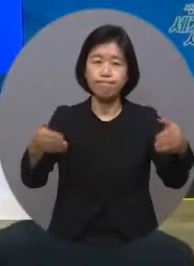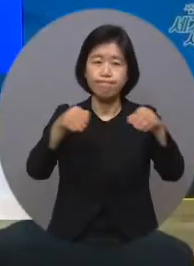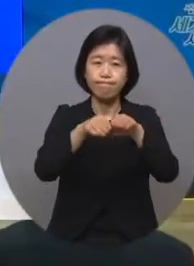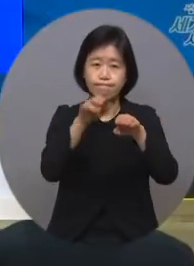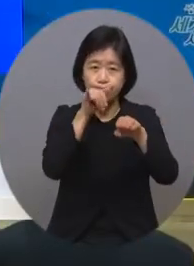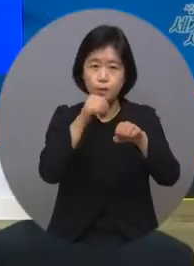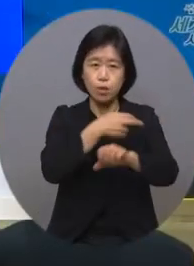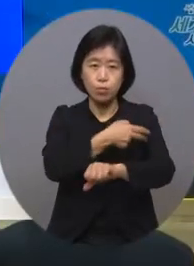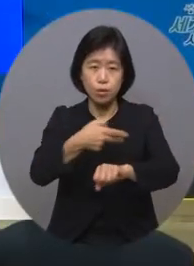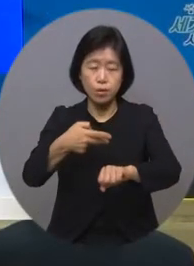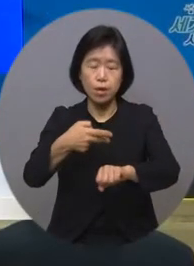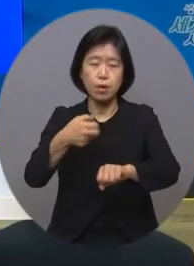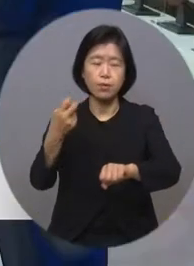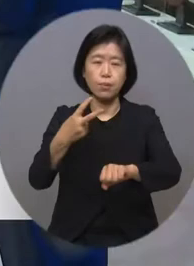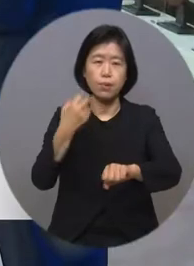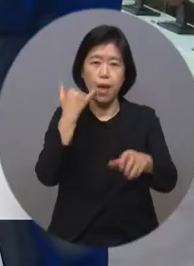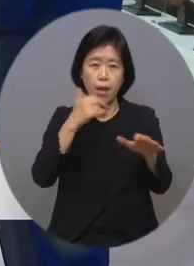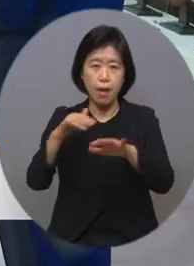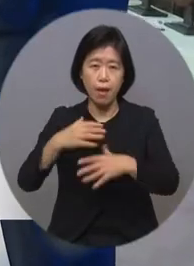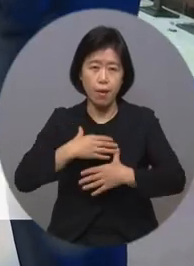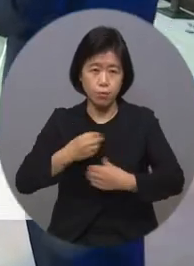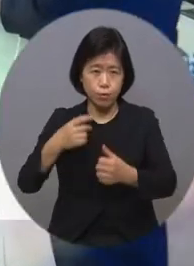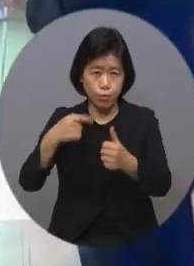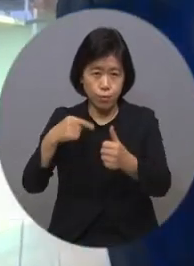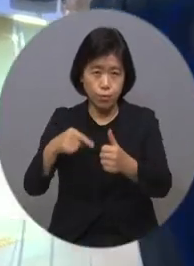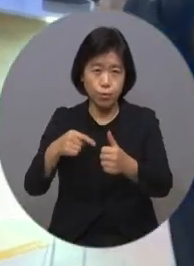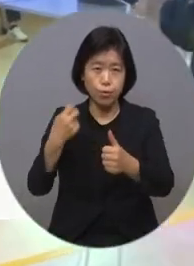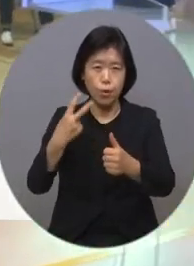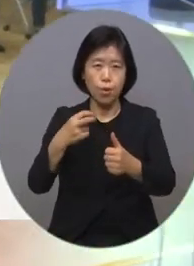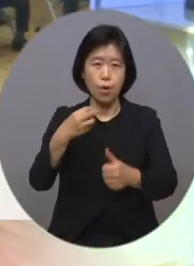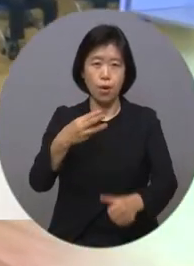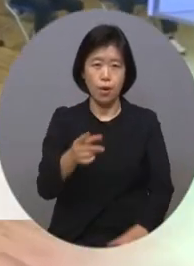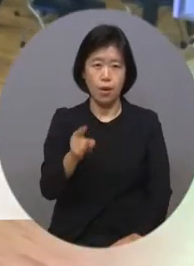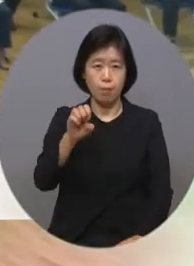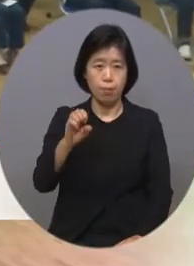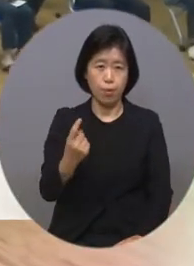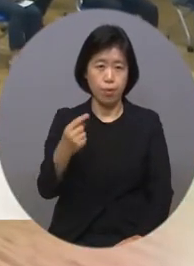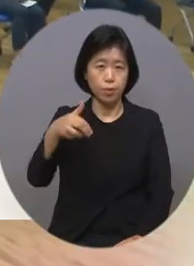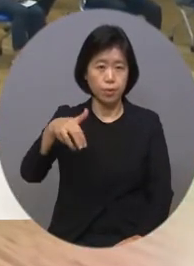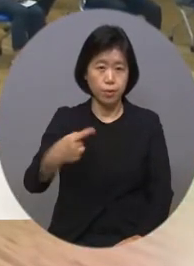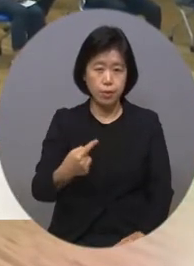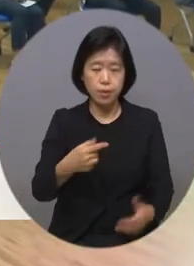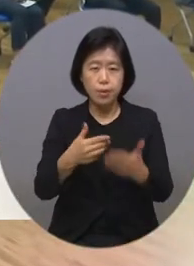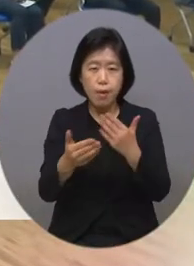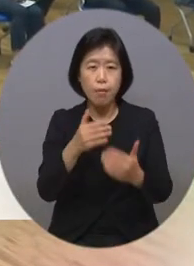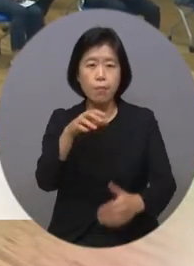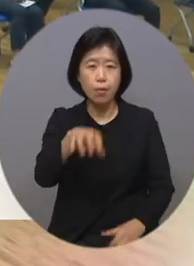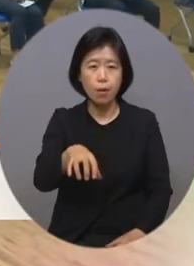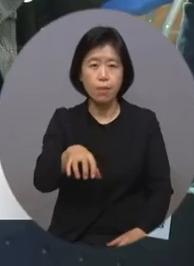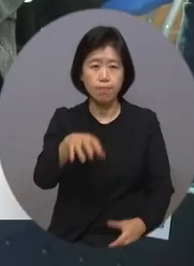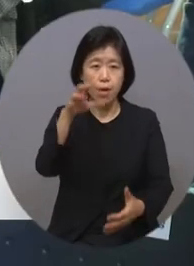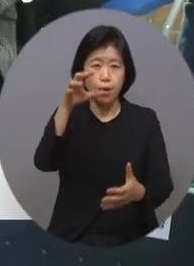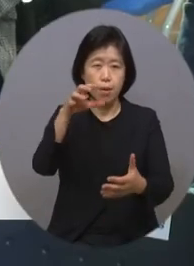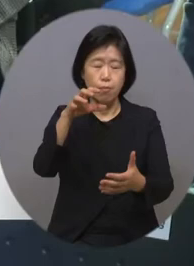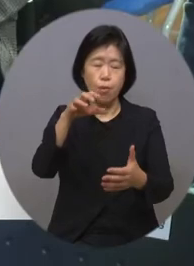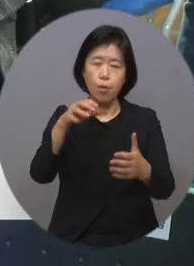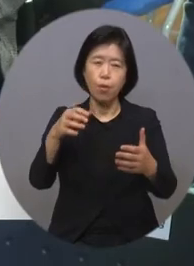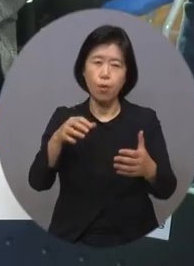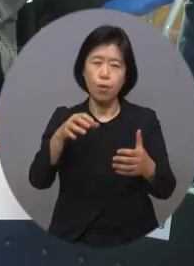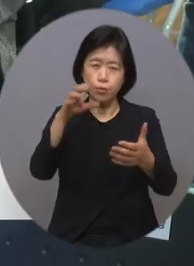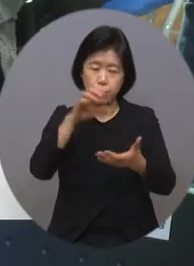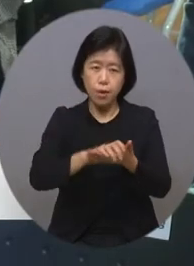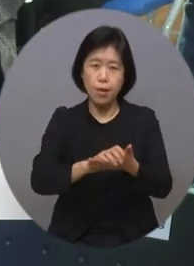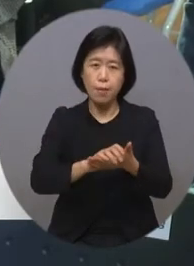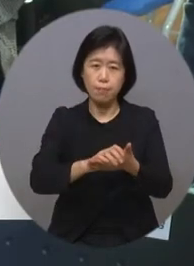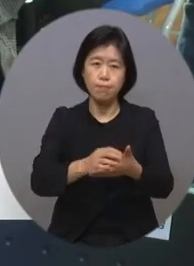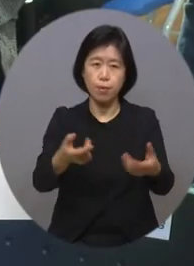수영장과 해양 안전 교육관, 해양 레포츠 체험관 등과 함께 최대 152명이 숙박할 수 있는